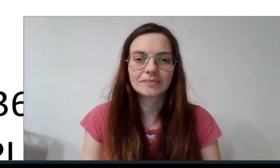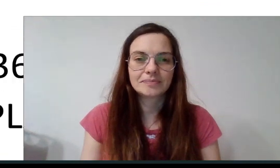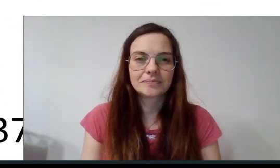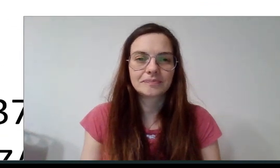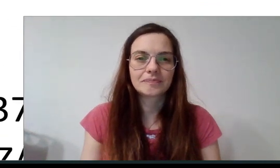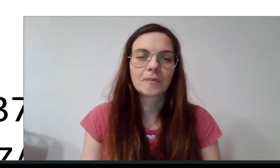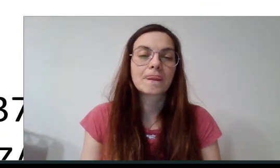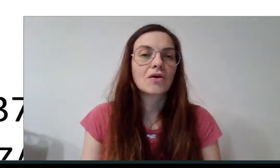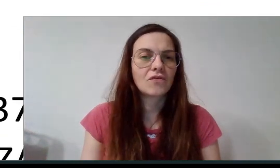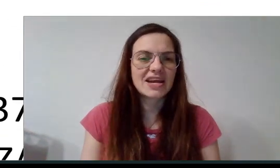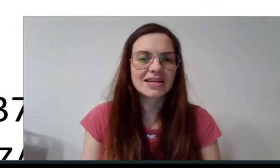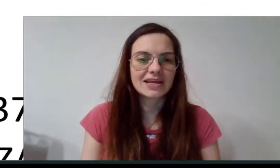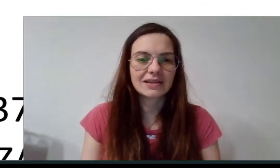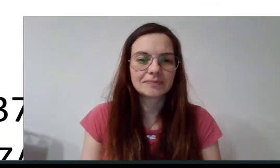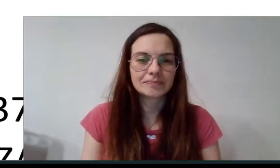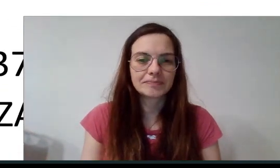Weinen.